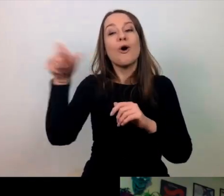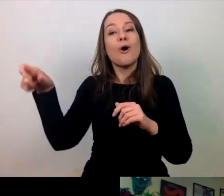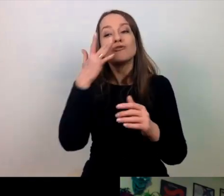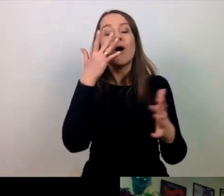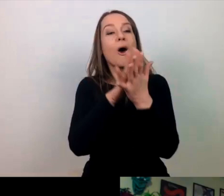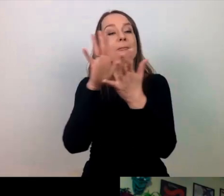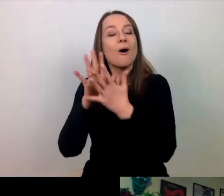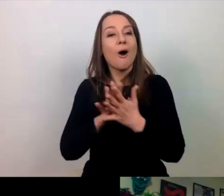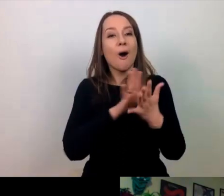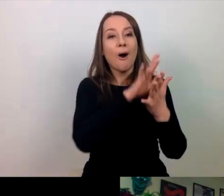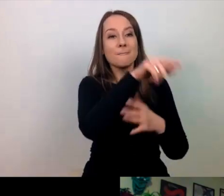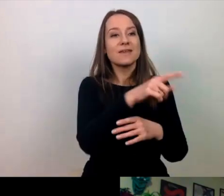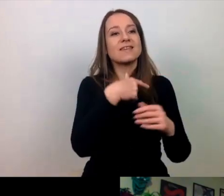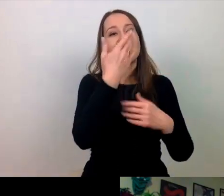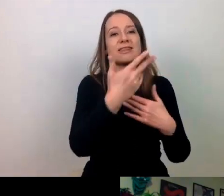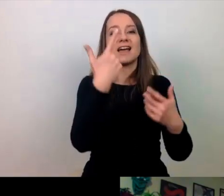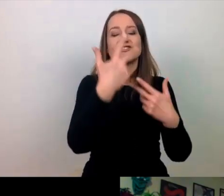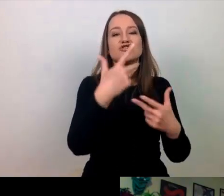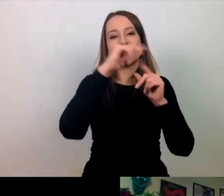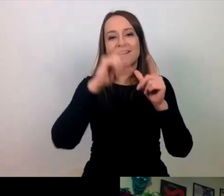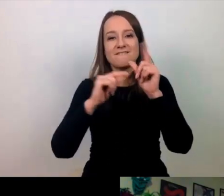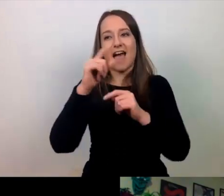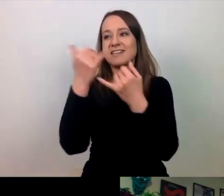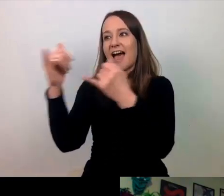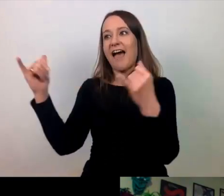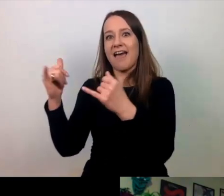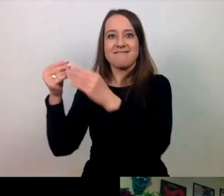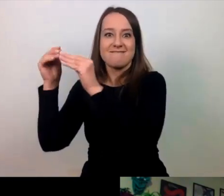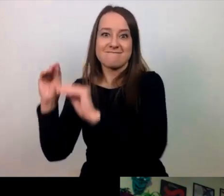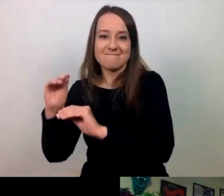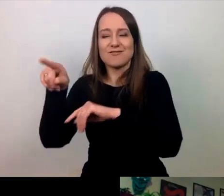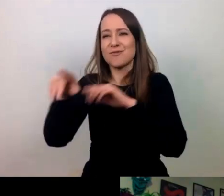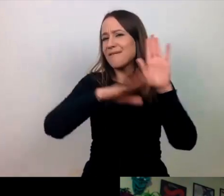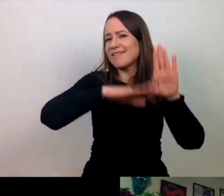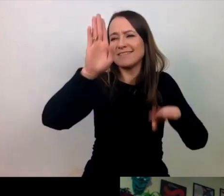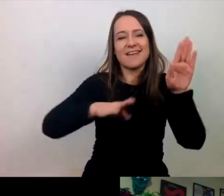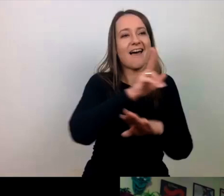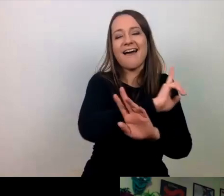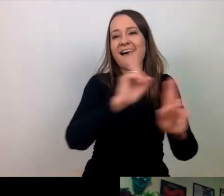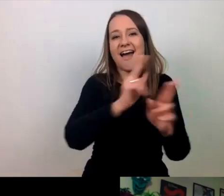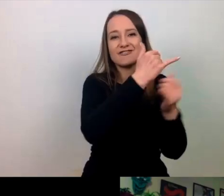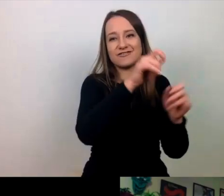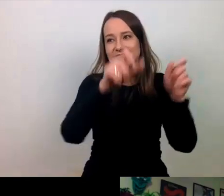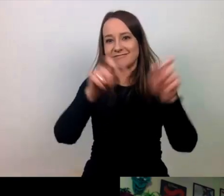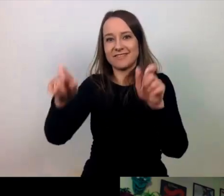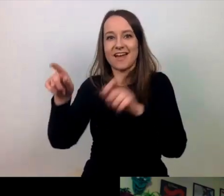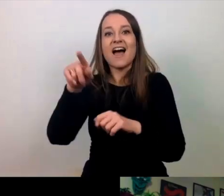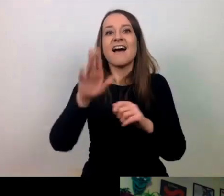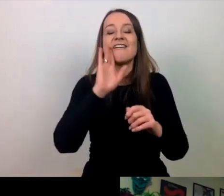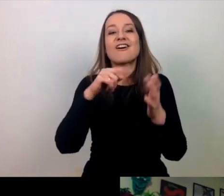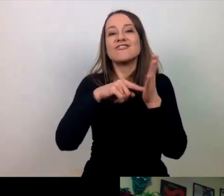takie, i takie. Więc to jest bardzo interesujące, jak różne perspektywy się mogą ścierać w przypadku takiego filmu jak Włoskie